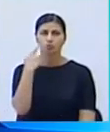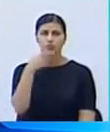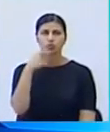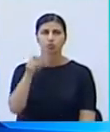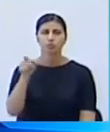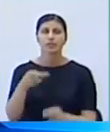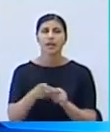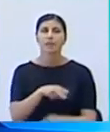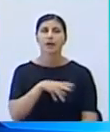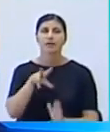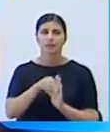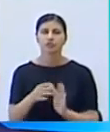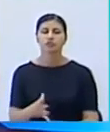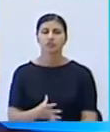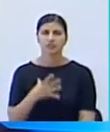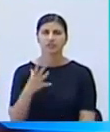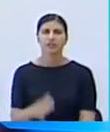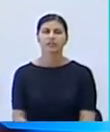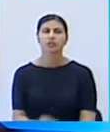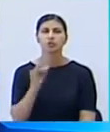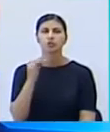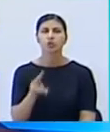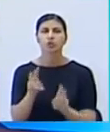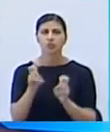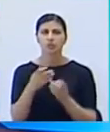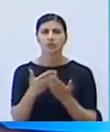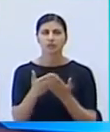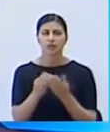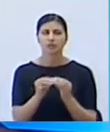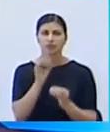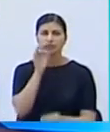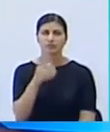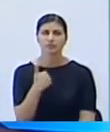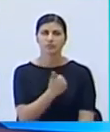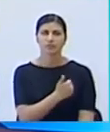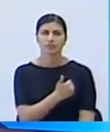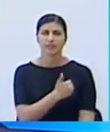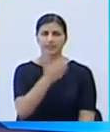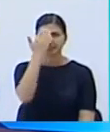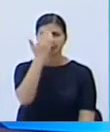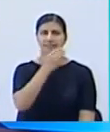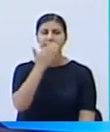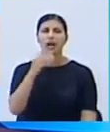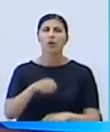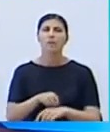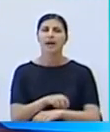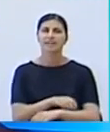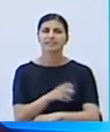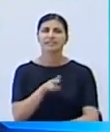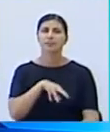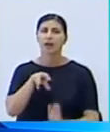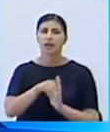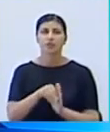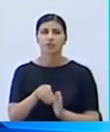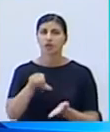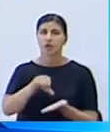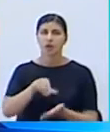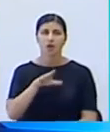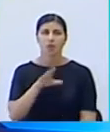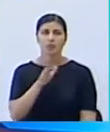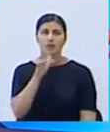ამ პარლამენტში იყო. ისტორიულ მასშტაბიანი თემატიკა, იგივე შემიძლია დავასახელო, როგორც სახალხო პარტიის პარლამენტში არ ყოფნის